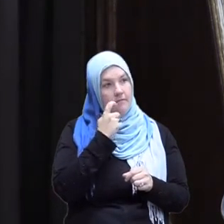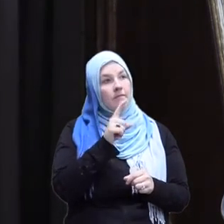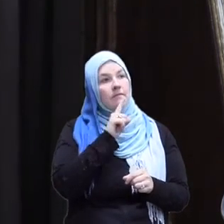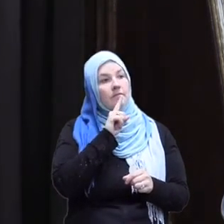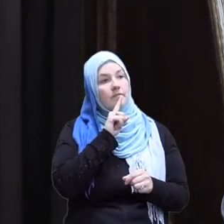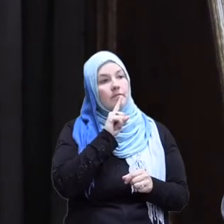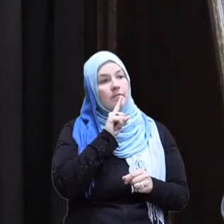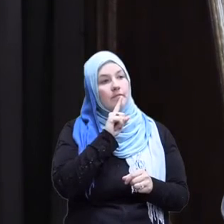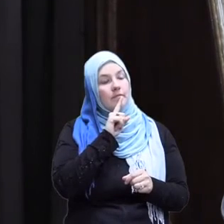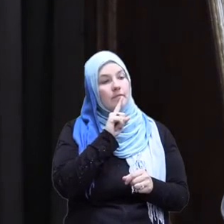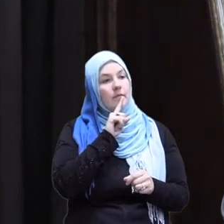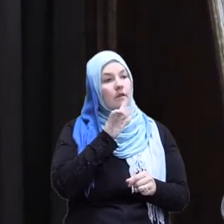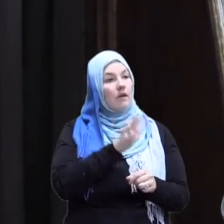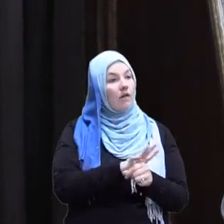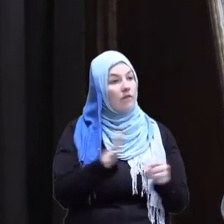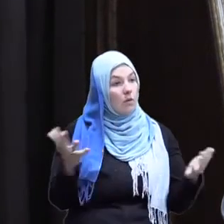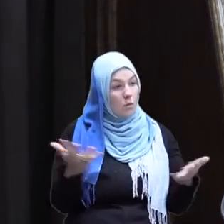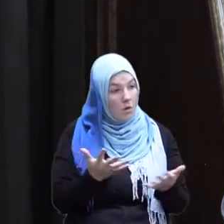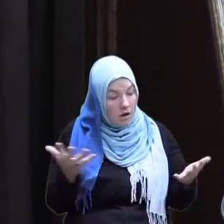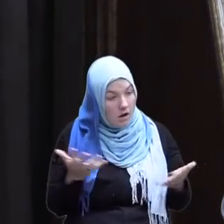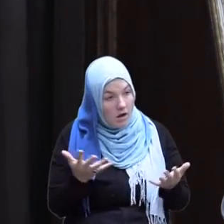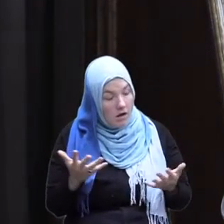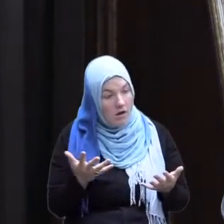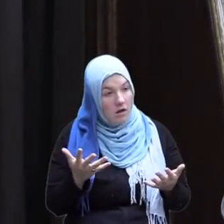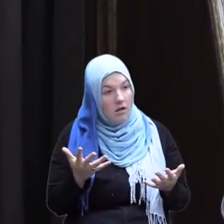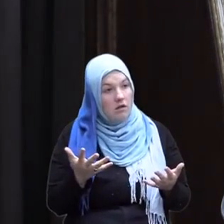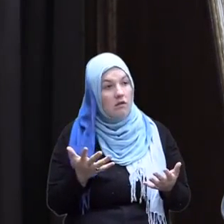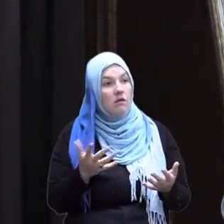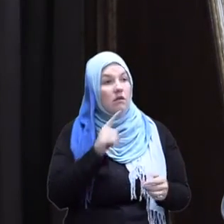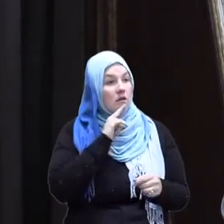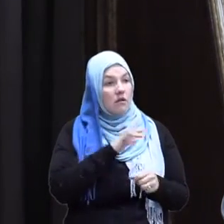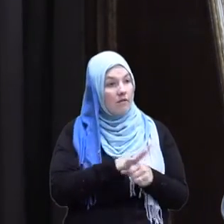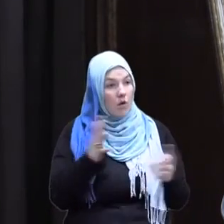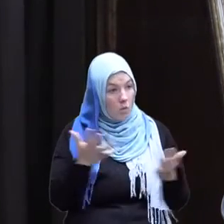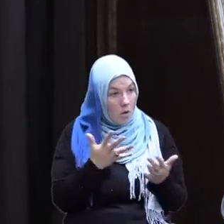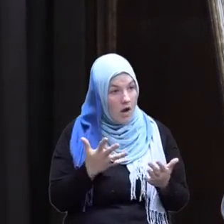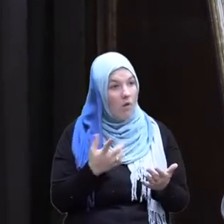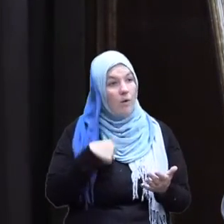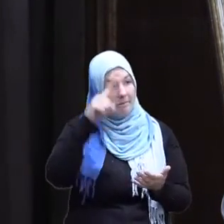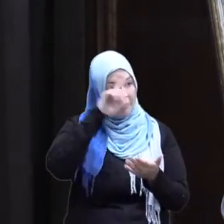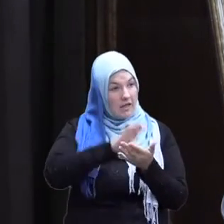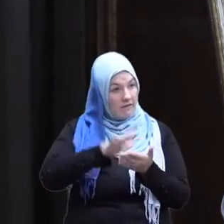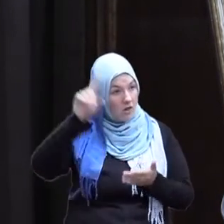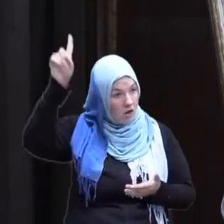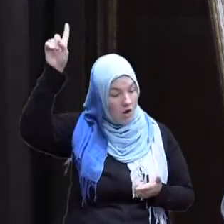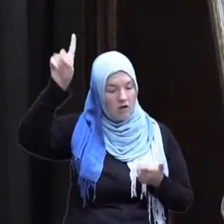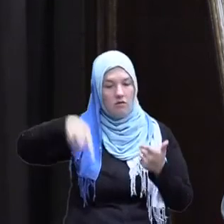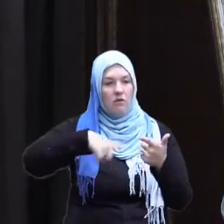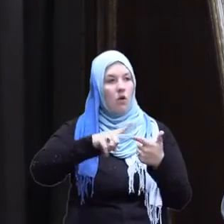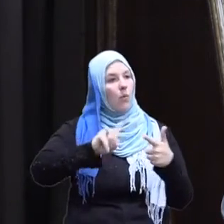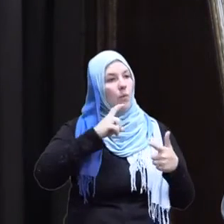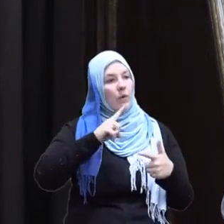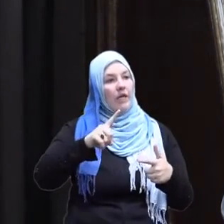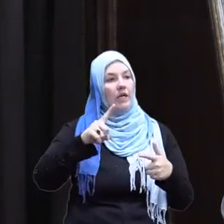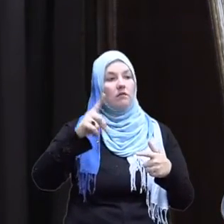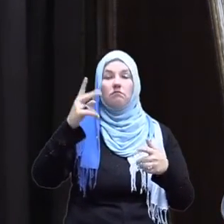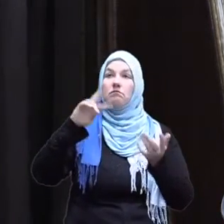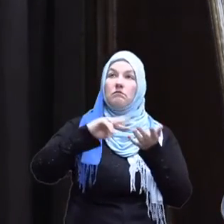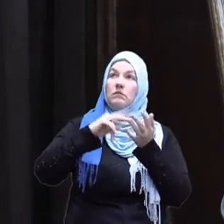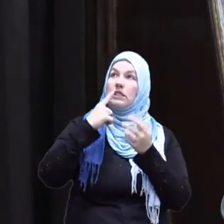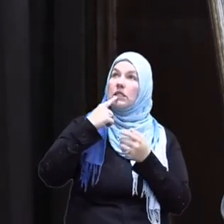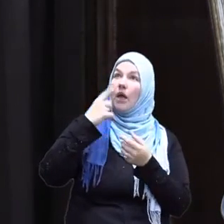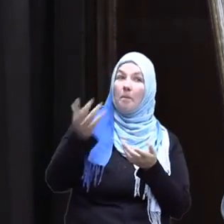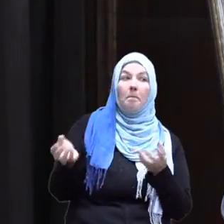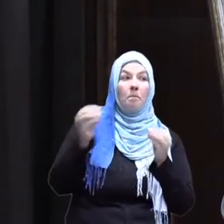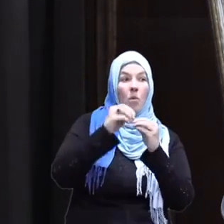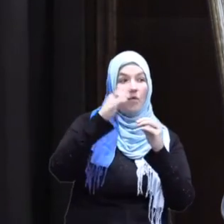وَبِالْوَالِدَيْنِ إِحْسَانًا. And to be kind, to be good, to be respectful, to be courteous, to be helpful